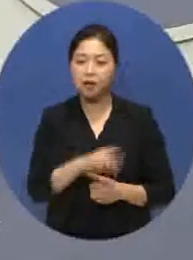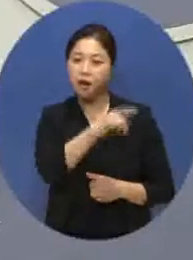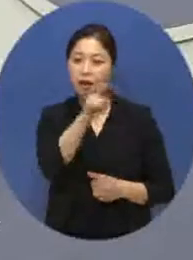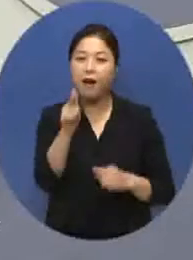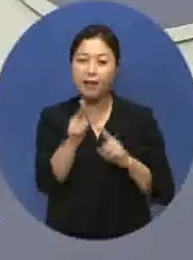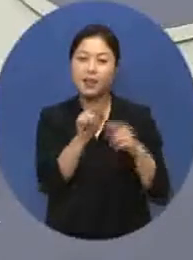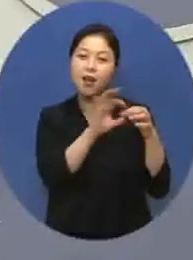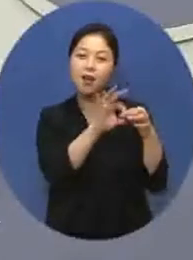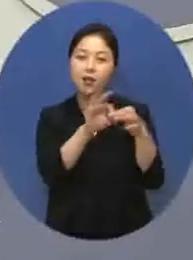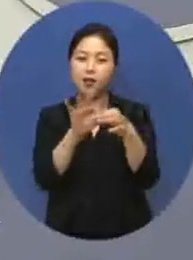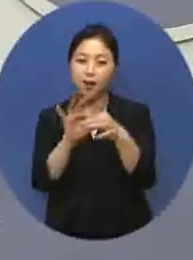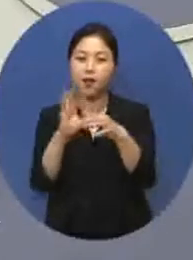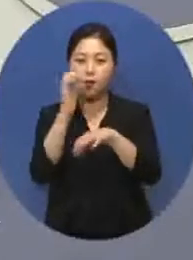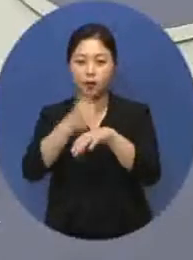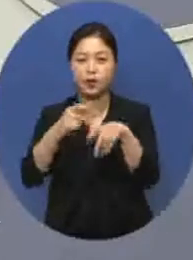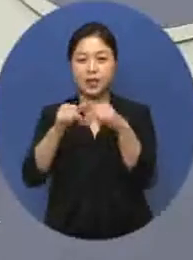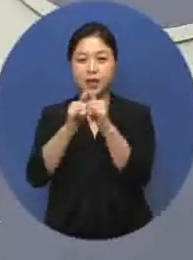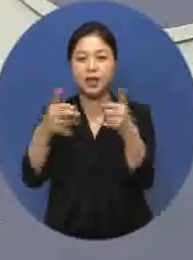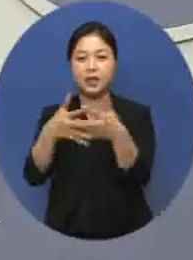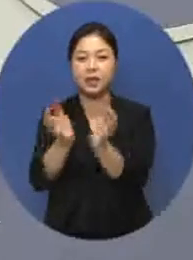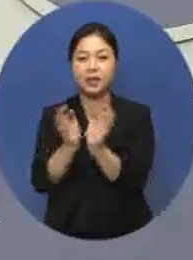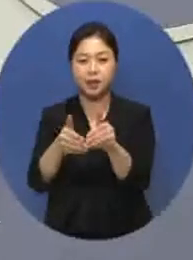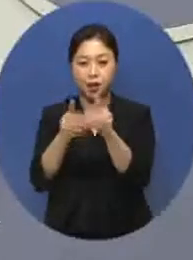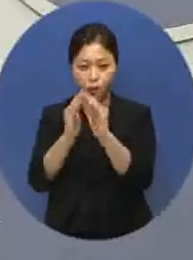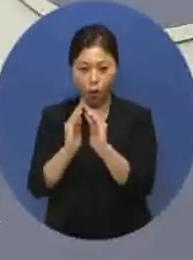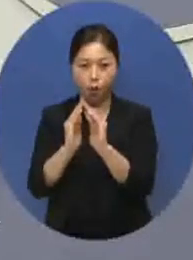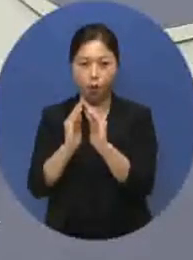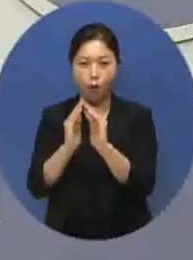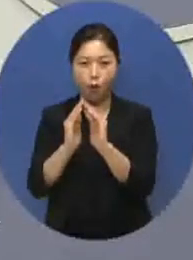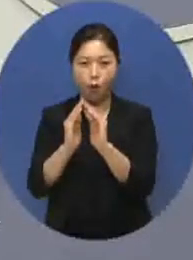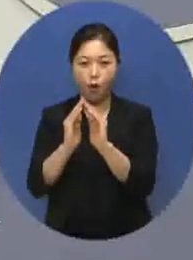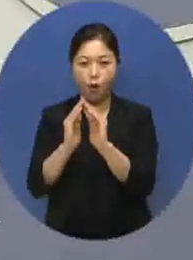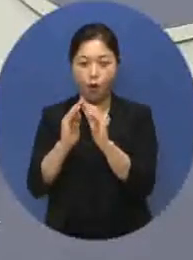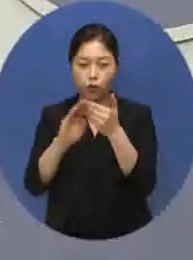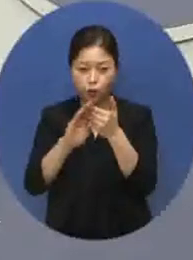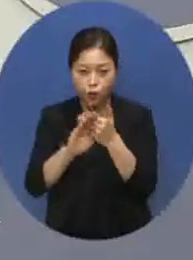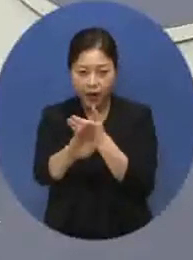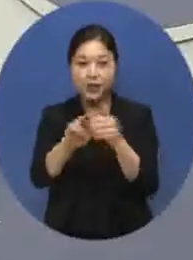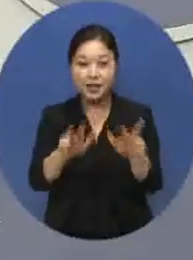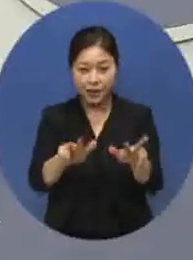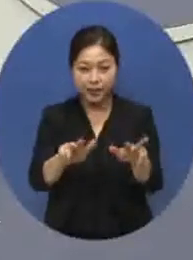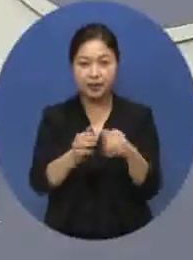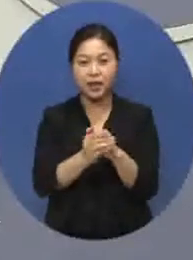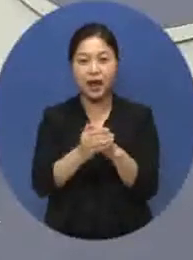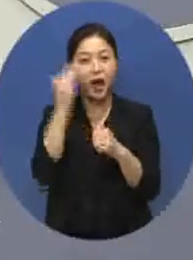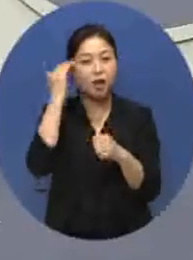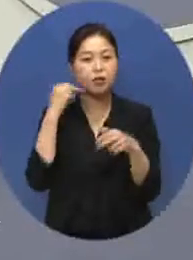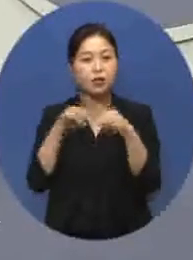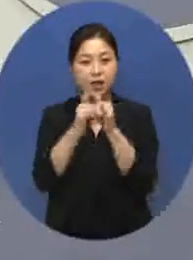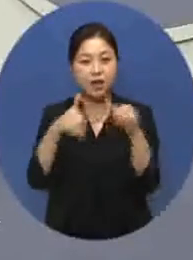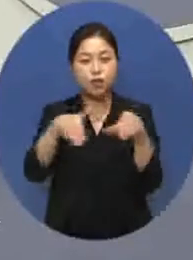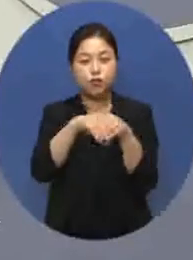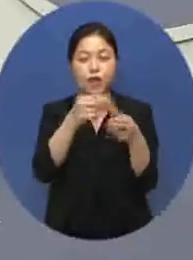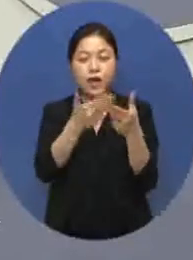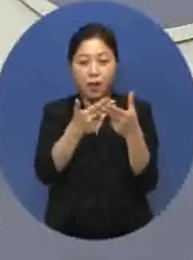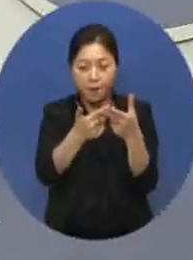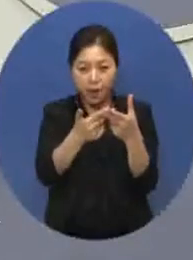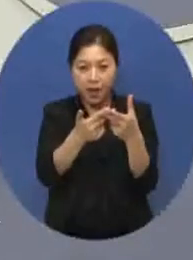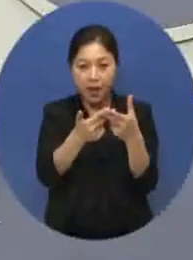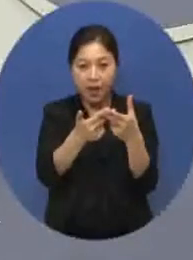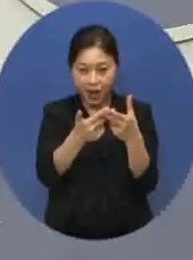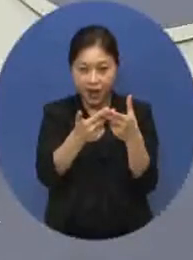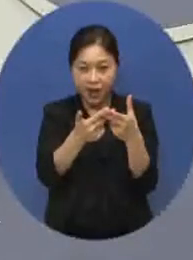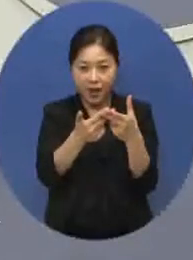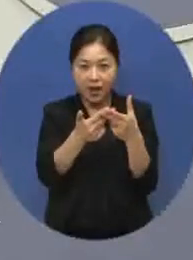해가지고 장애인단체를 만들게 됐고 그것이 지금 한국장애인문화협회의 전신인